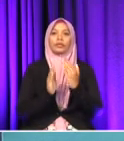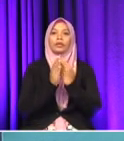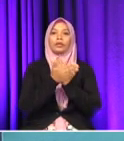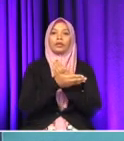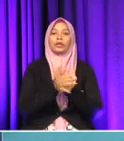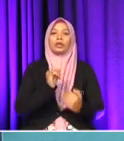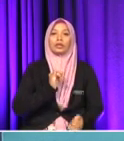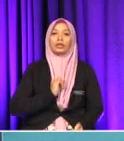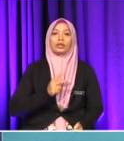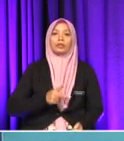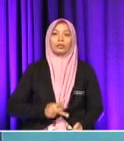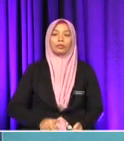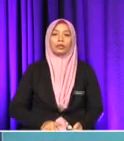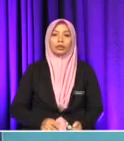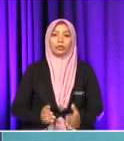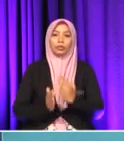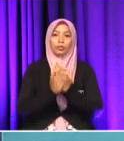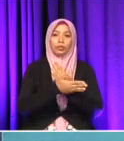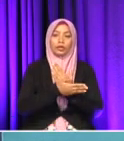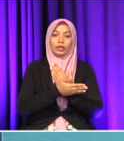identity koplak menurut